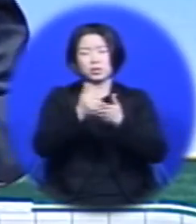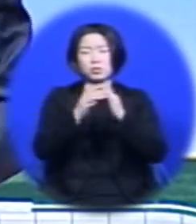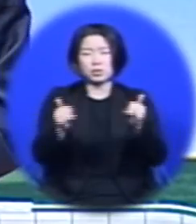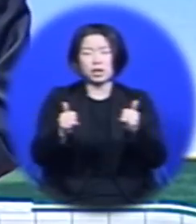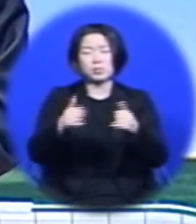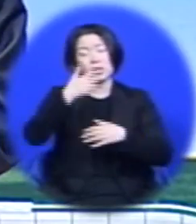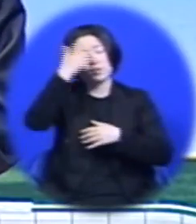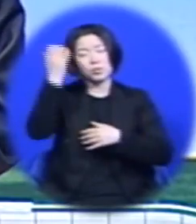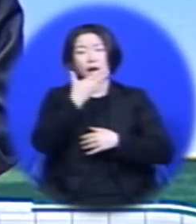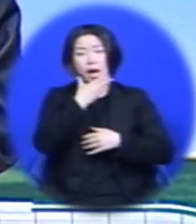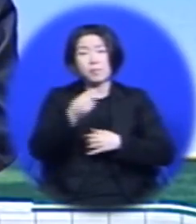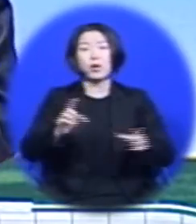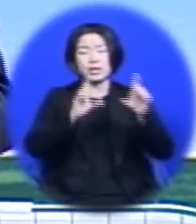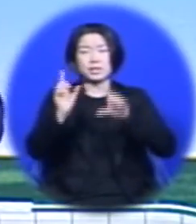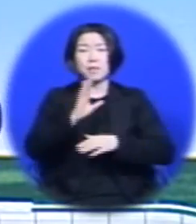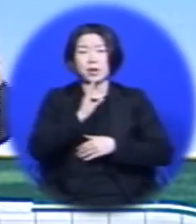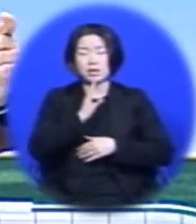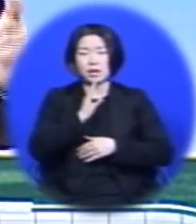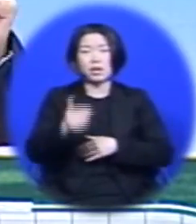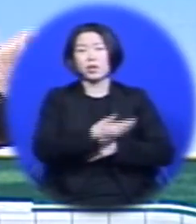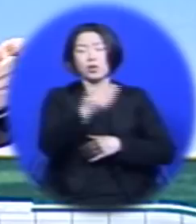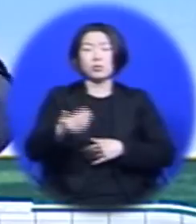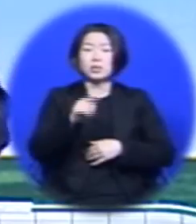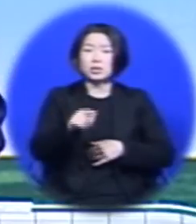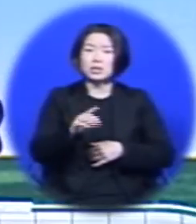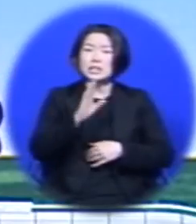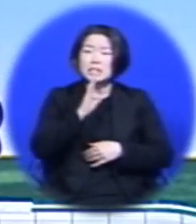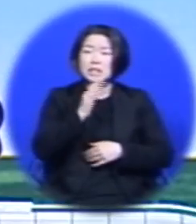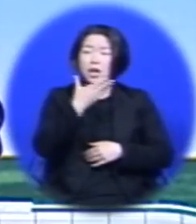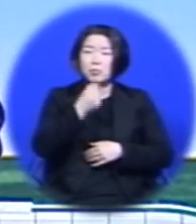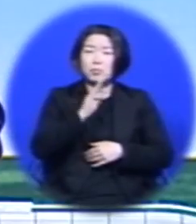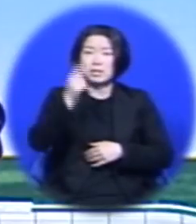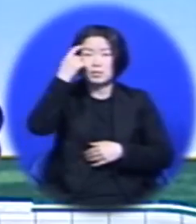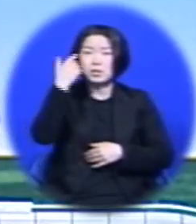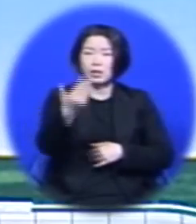행복한 삶입니다 여러분 이것이 진짜 행복 입니까